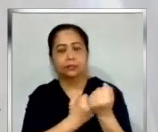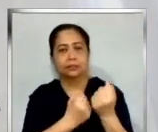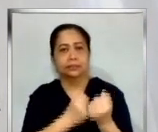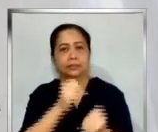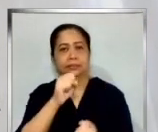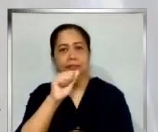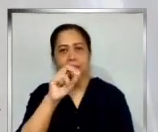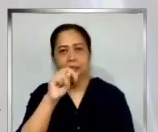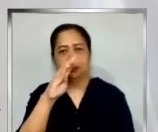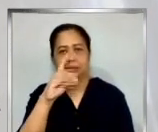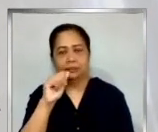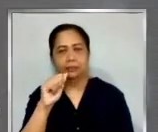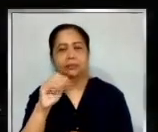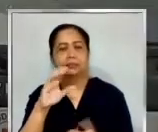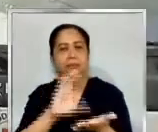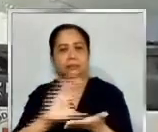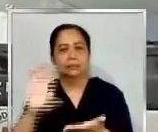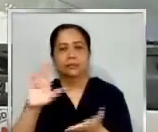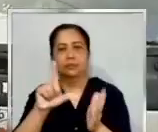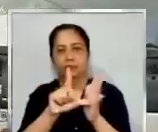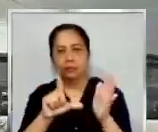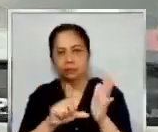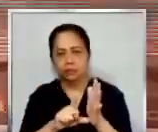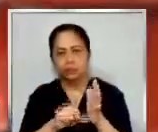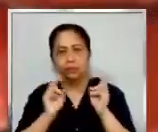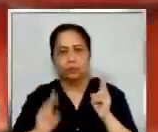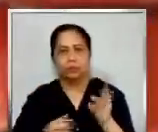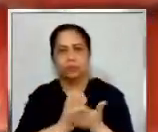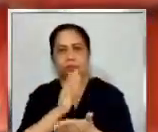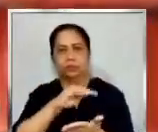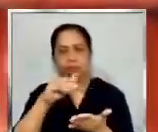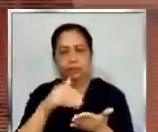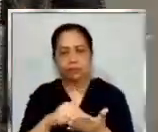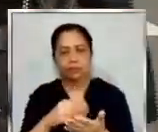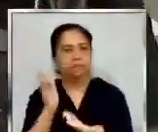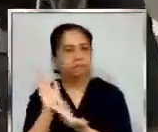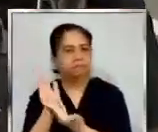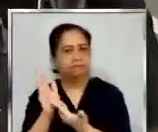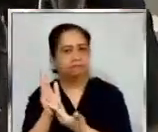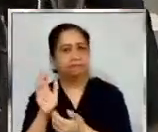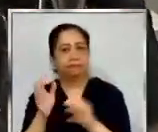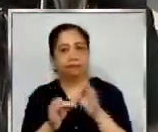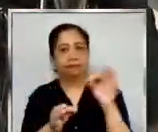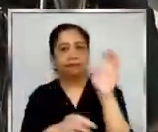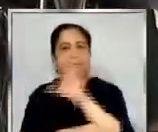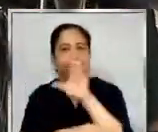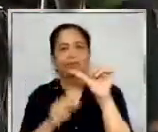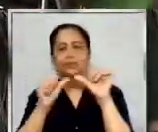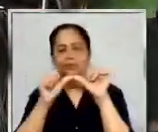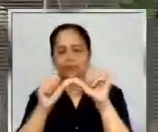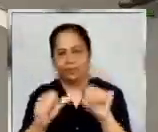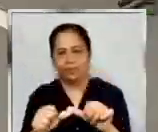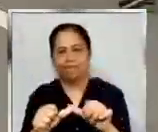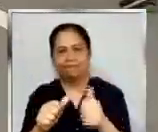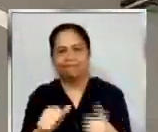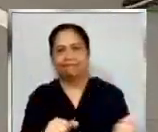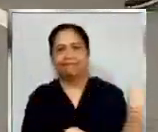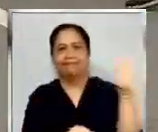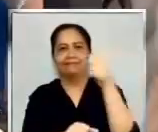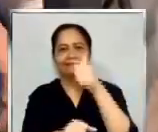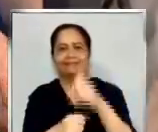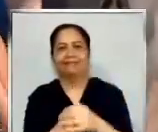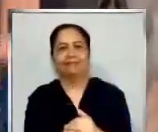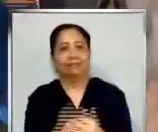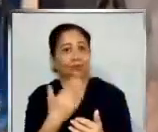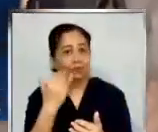College of Law Human Rights Center. Patunay na ang diwa ng Pasko patuloy na mangingibabaw dahil sa